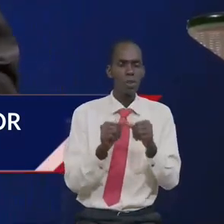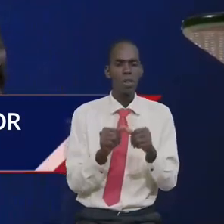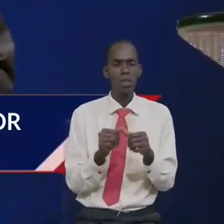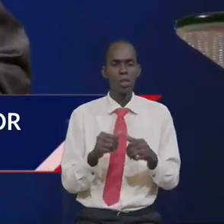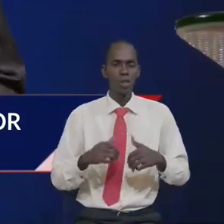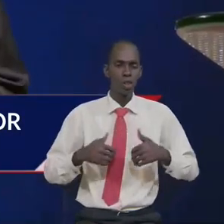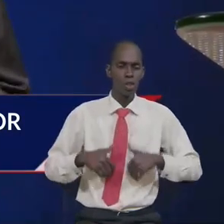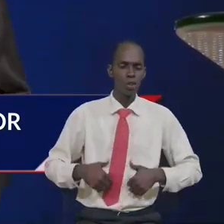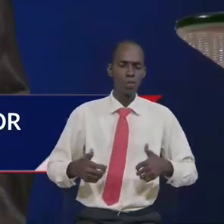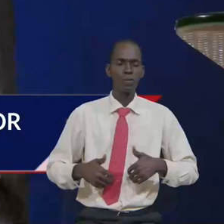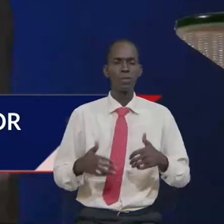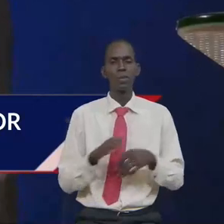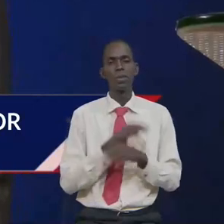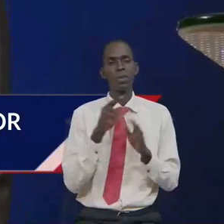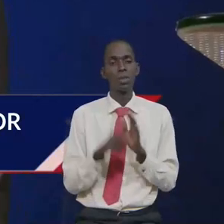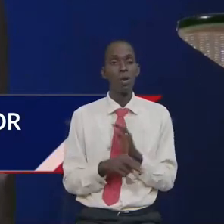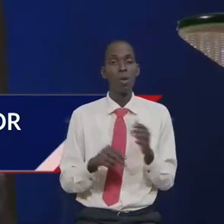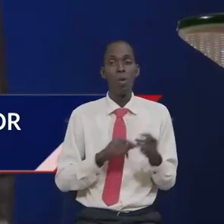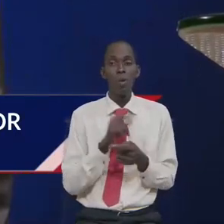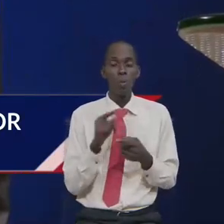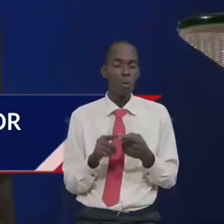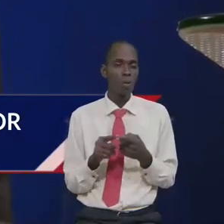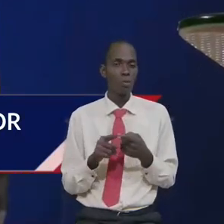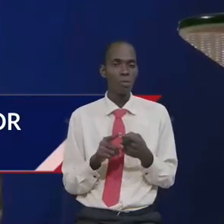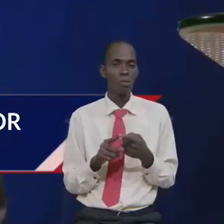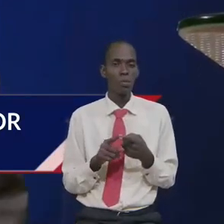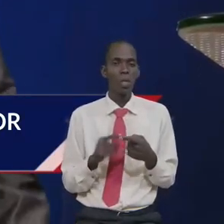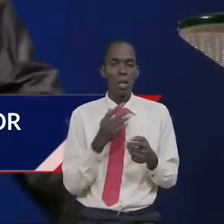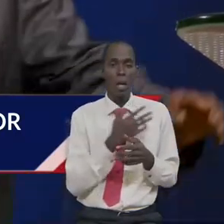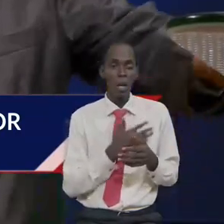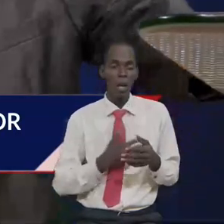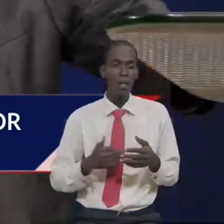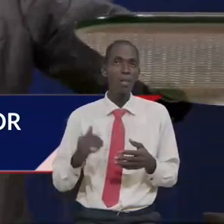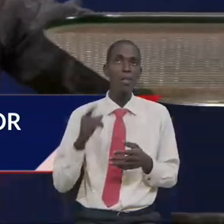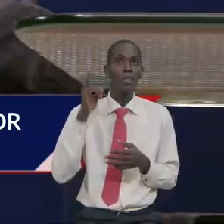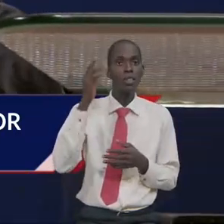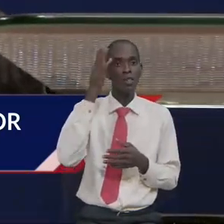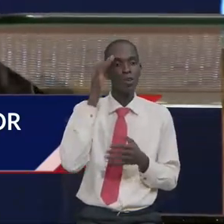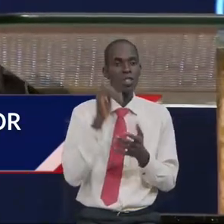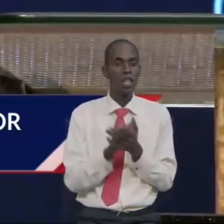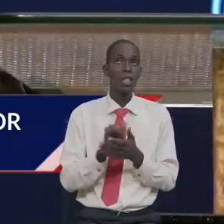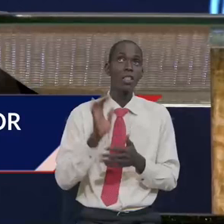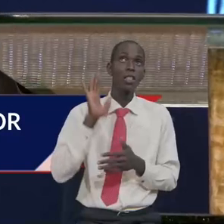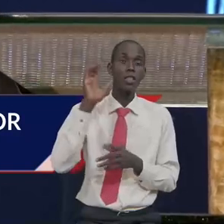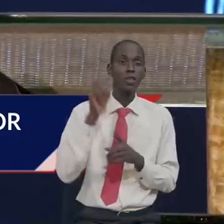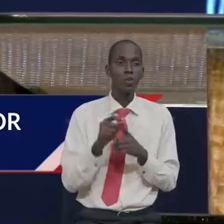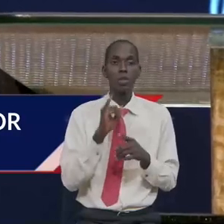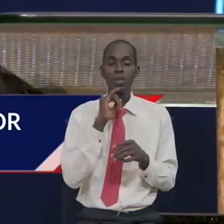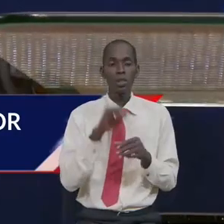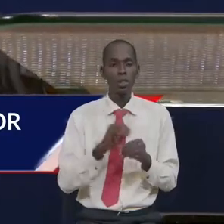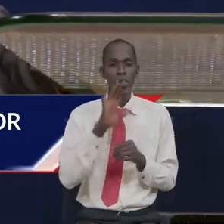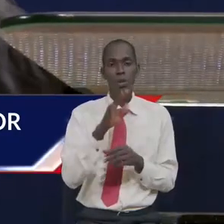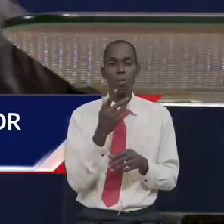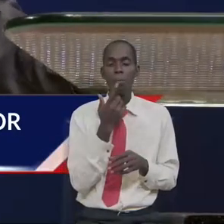préserve-t-il? C'est parce que nous sommes fidèles. Il sait que sa parole est dans votre bouche. À cause de